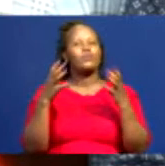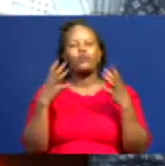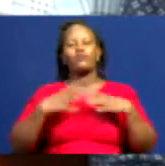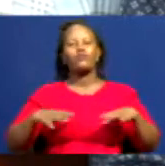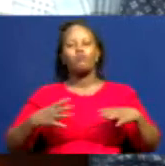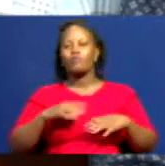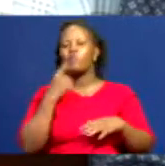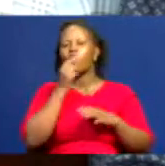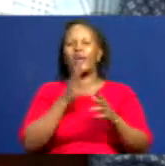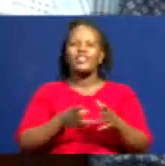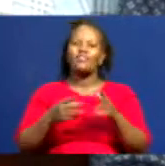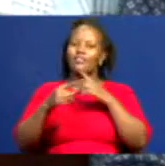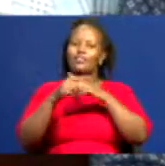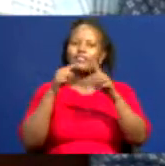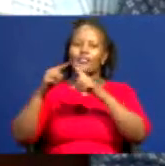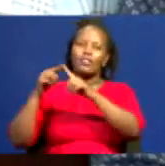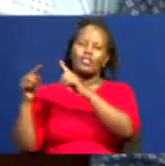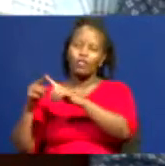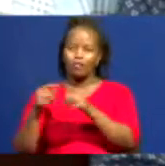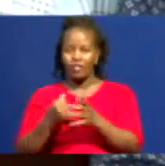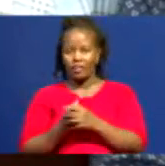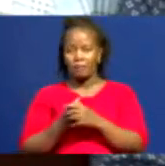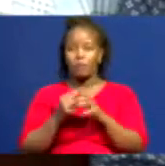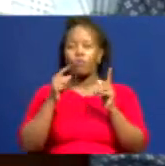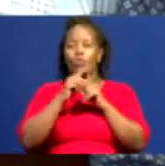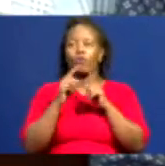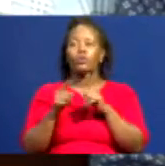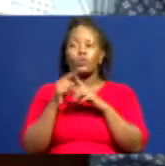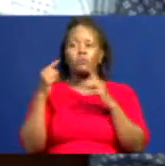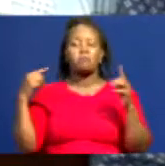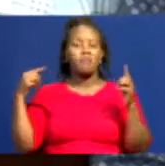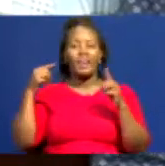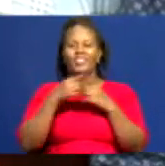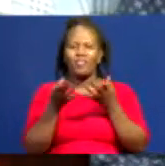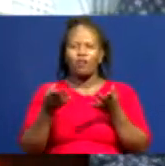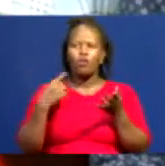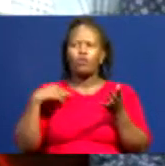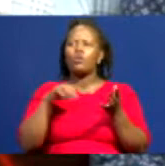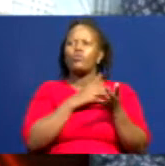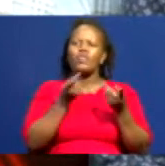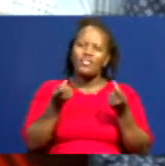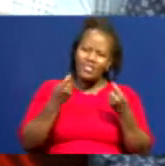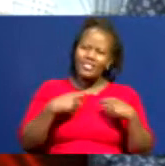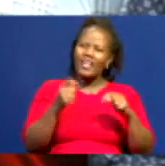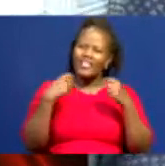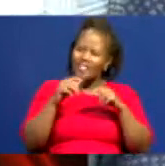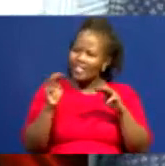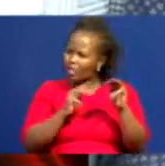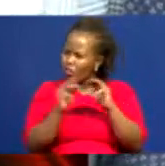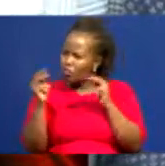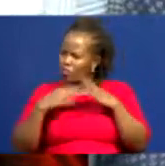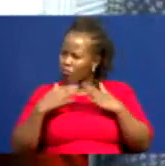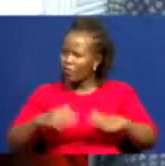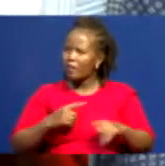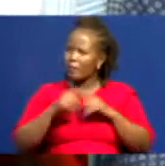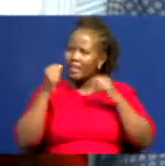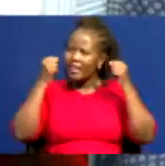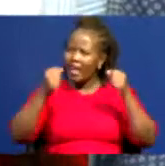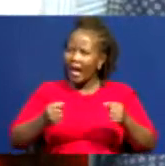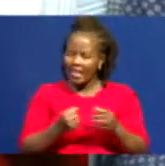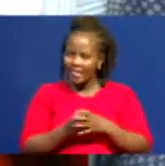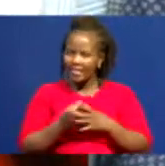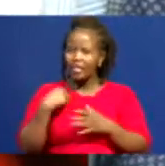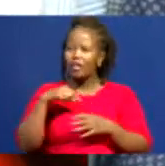Na tangu siku hiyo, tangu saa hiyo tulingangana kujaribu kuleta ili mwili kawa ngumu. Taji na tunaomba